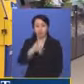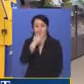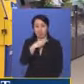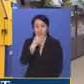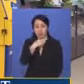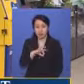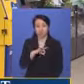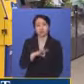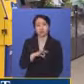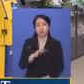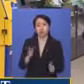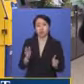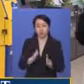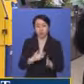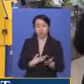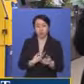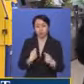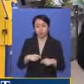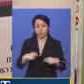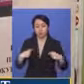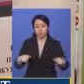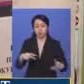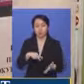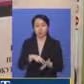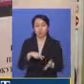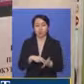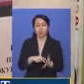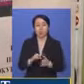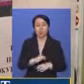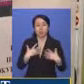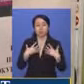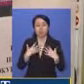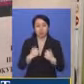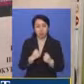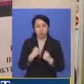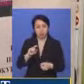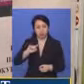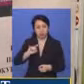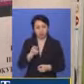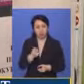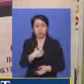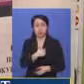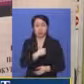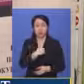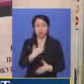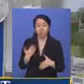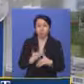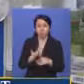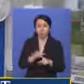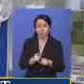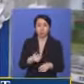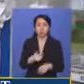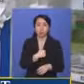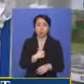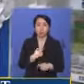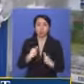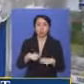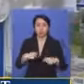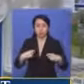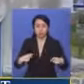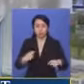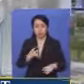стоимости ниже рыночной отпускают по фиксированной цене. Сеть аптек «Мое здоровье» одними из первых изъявили желание помочь в этой инициативе и